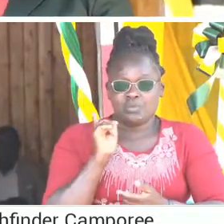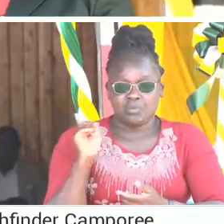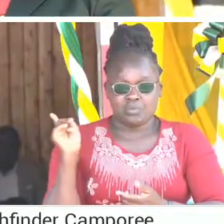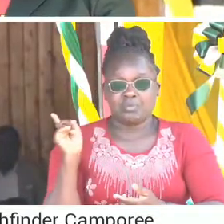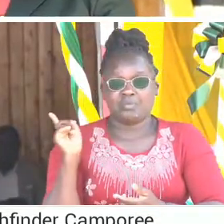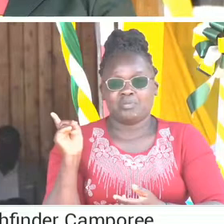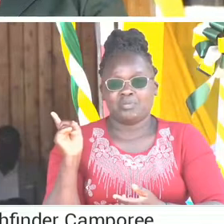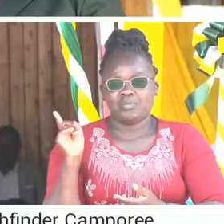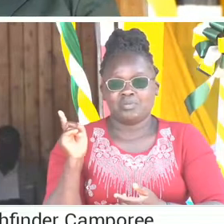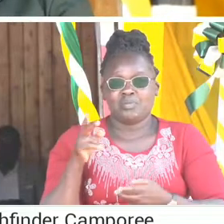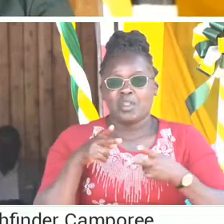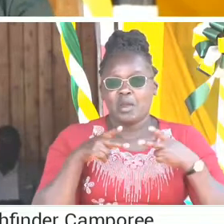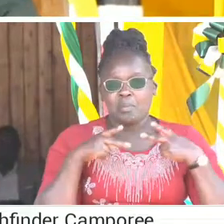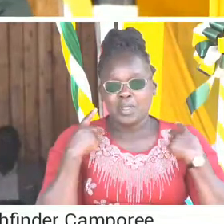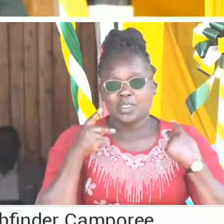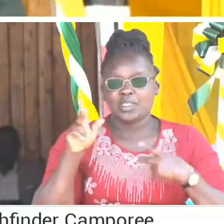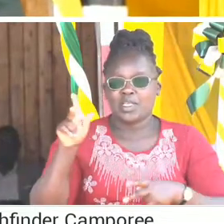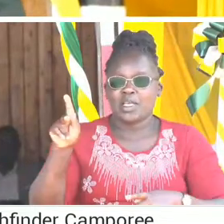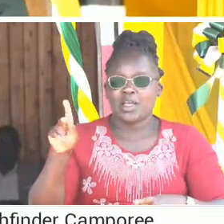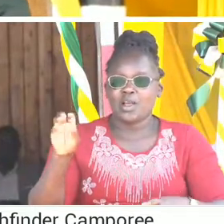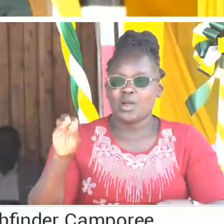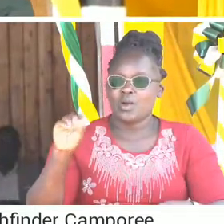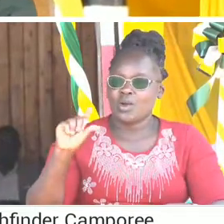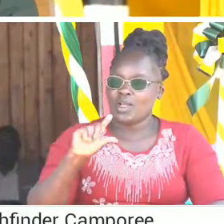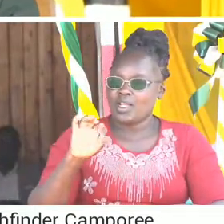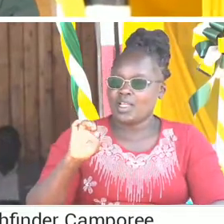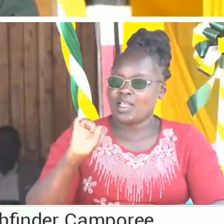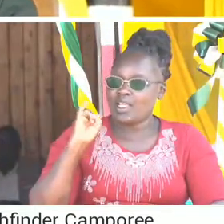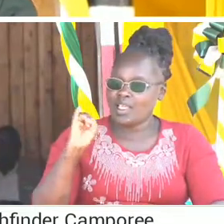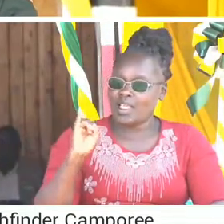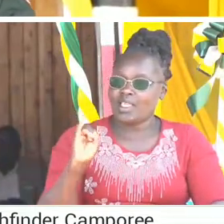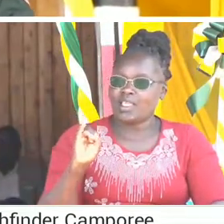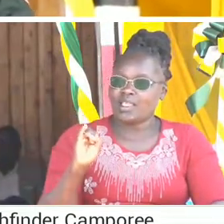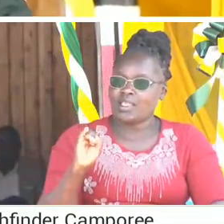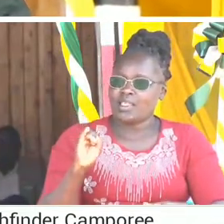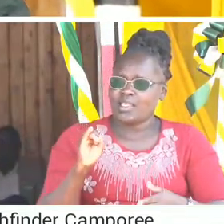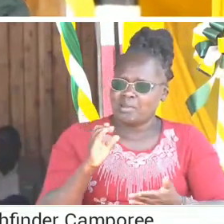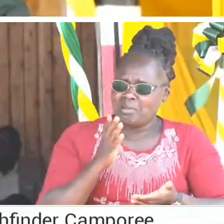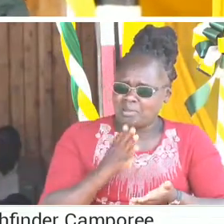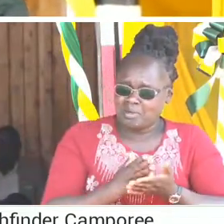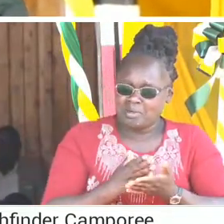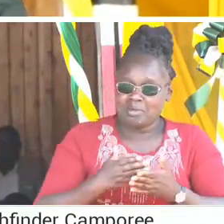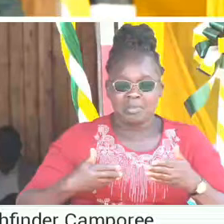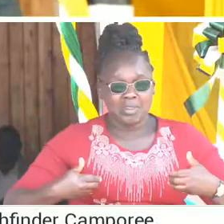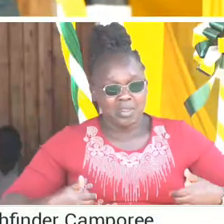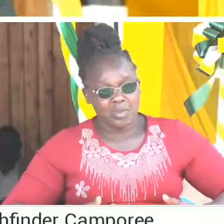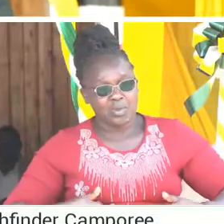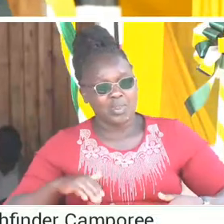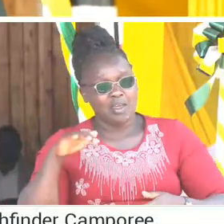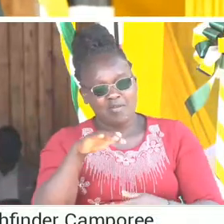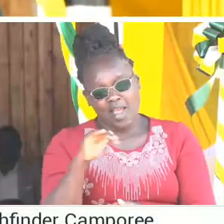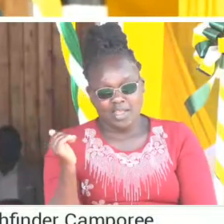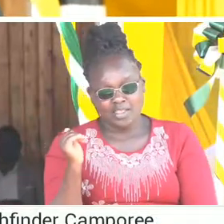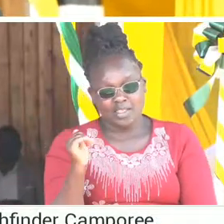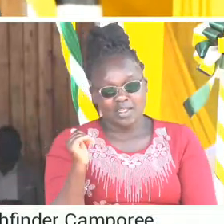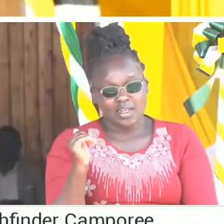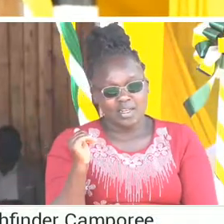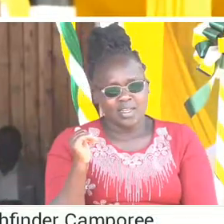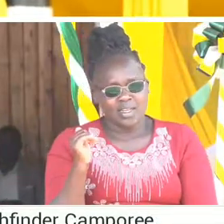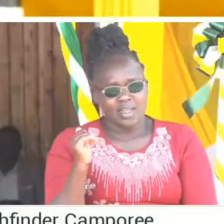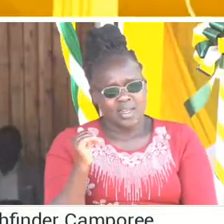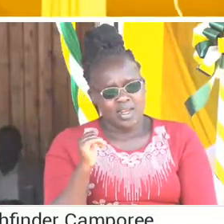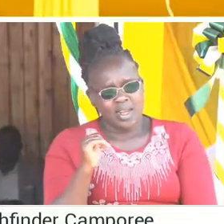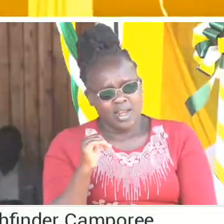Okoge, vile youth wameuliza kupitia Mr. Keino ya